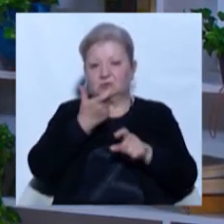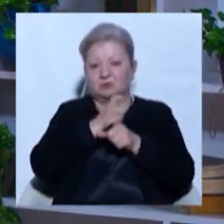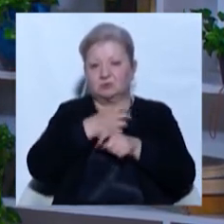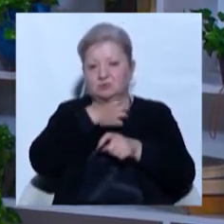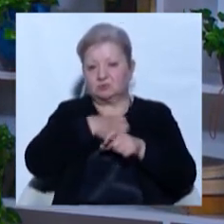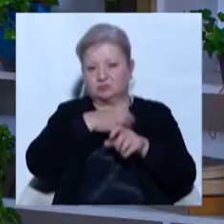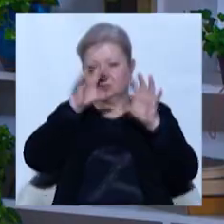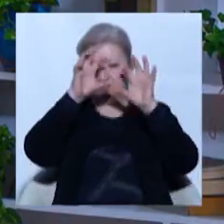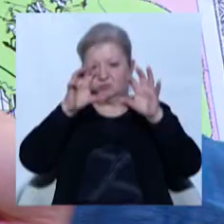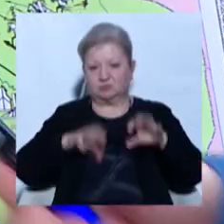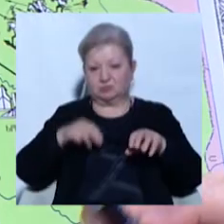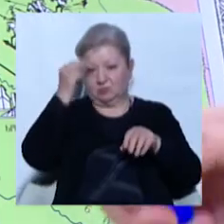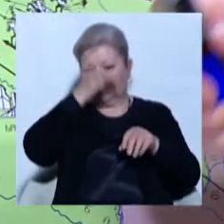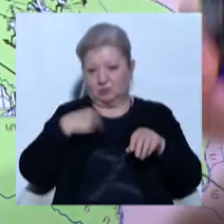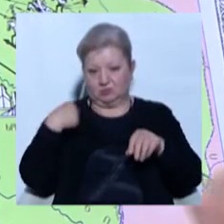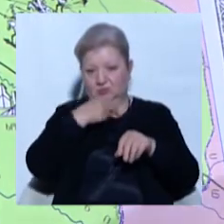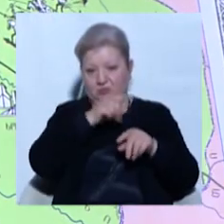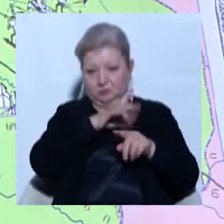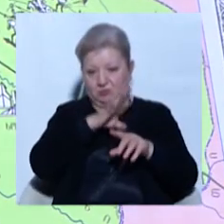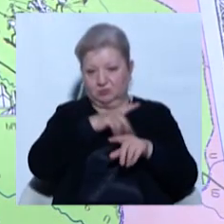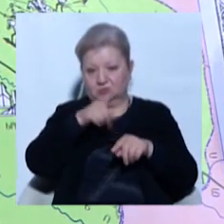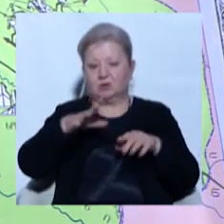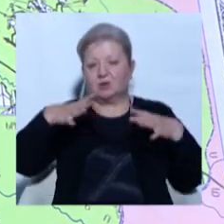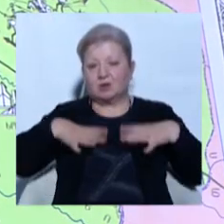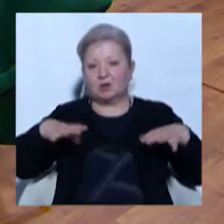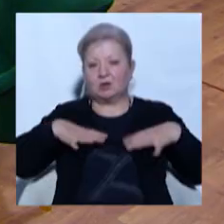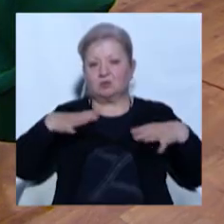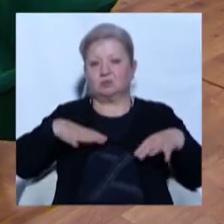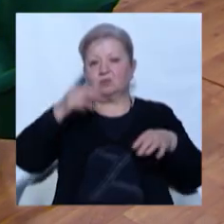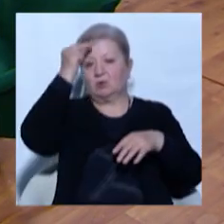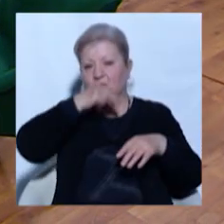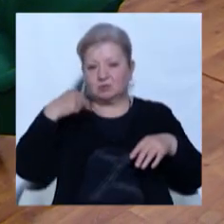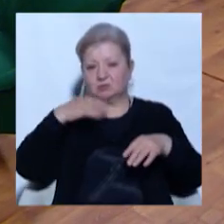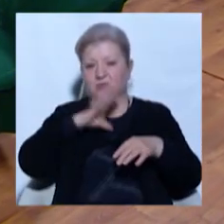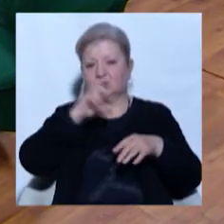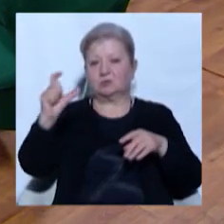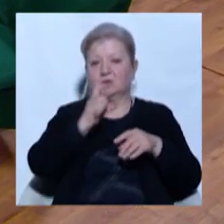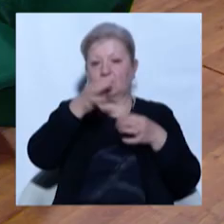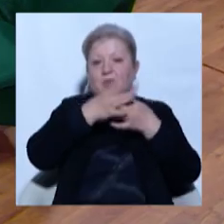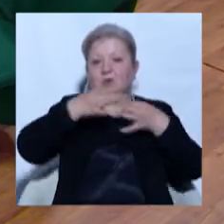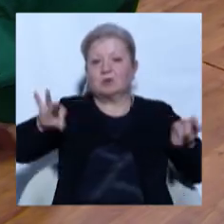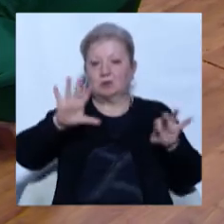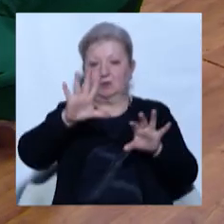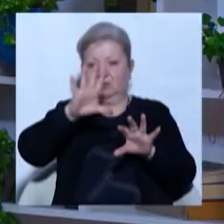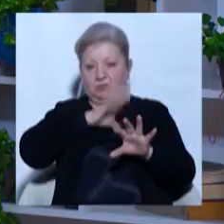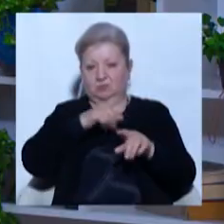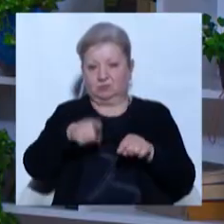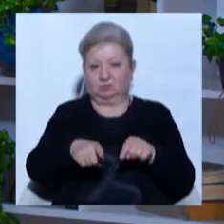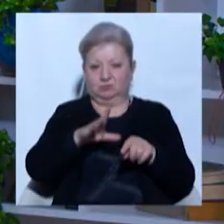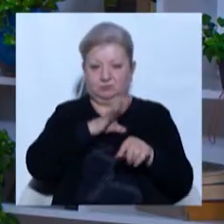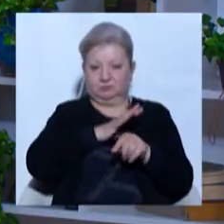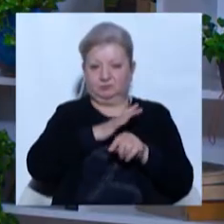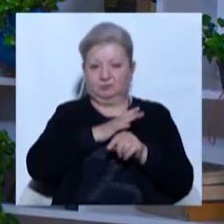რეფორმა. მოხდა ქართული ეკლესიის დამოუკიდებლობის გაზრდელება და შექმნა და კათოლიკოსობის ინსტიტუტის